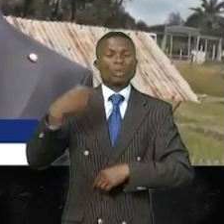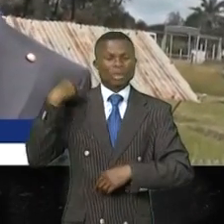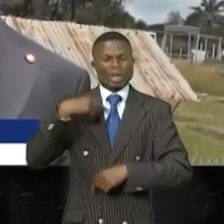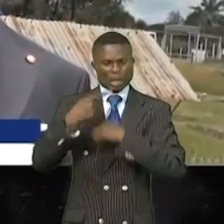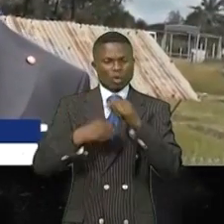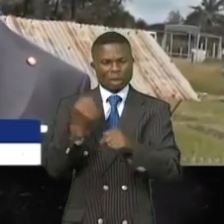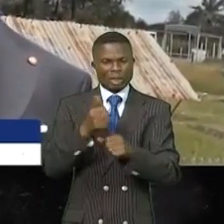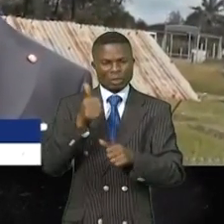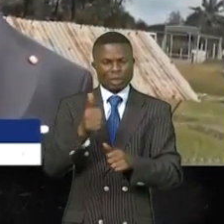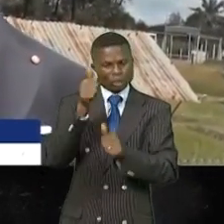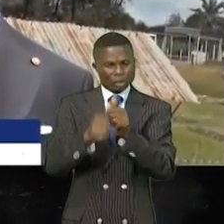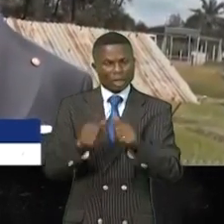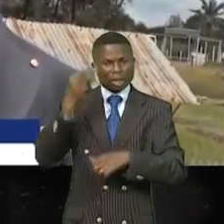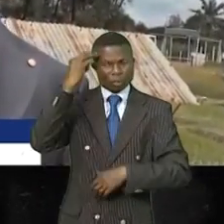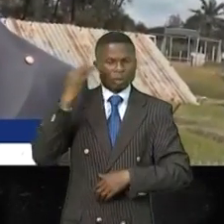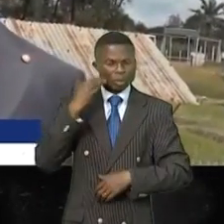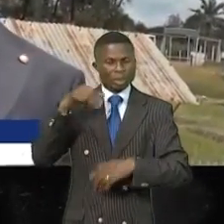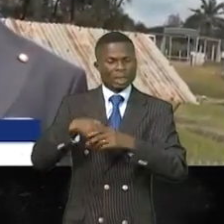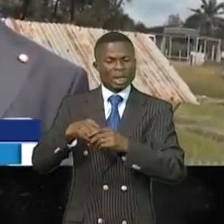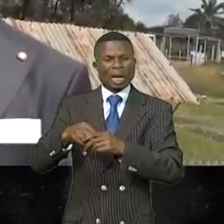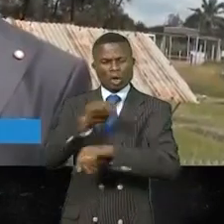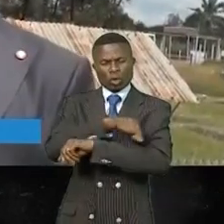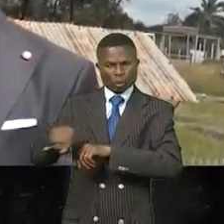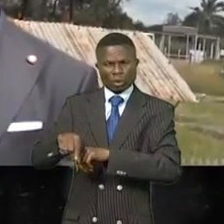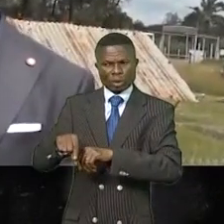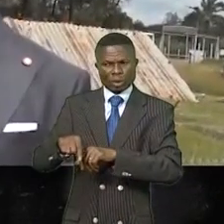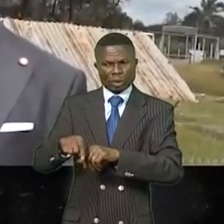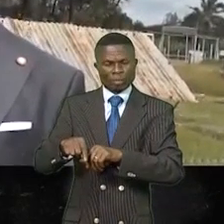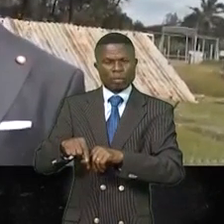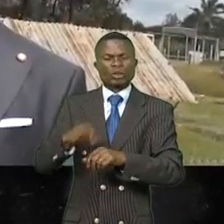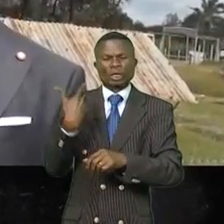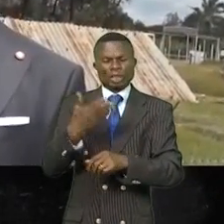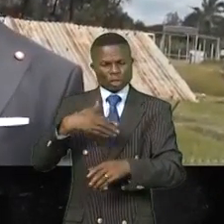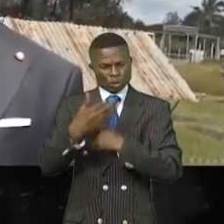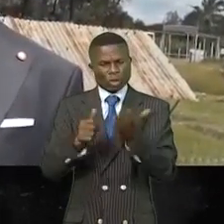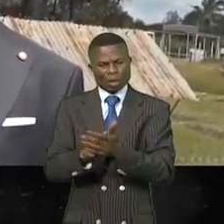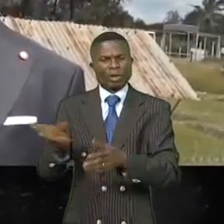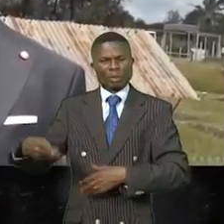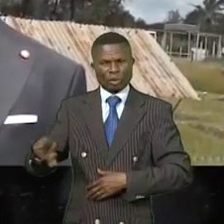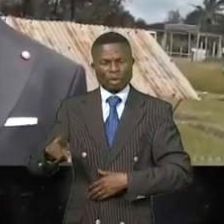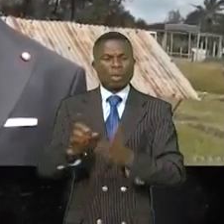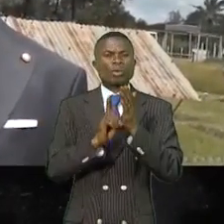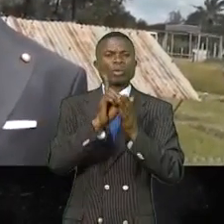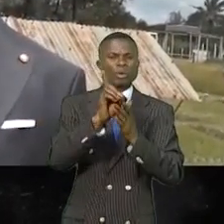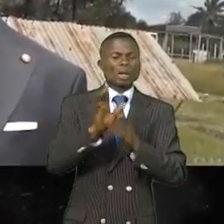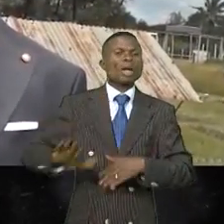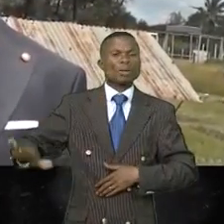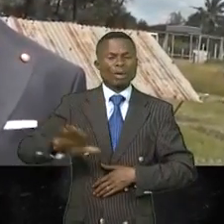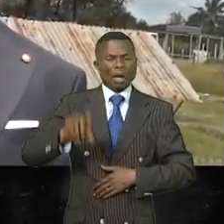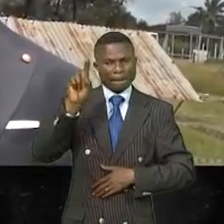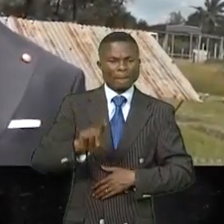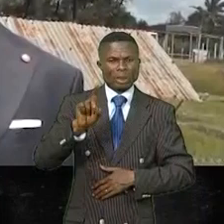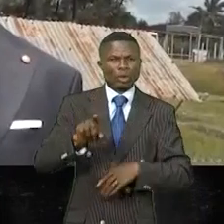normalement. Parce que chaque ministre, dans son secteur, a aussi des ramifications en province. Pour développer le pays, on a